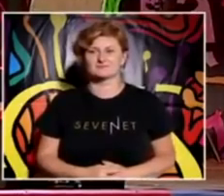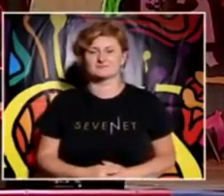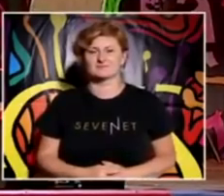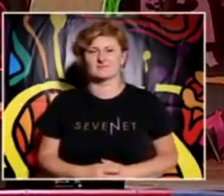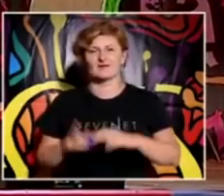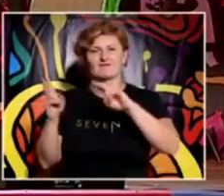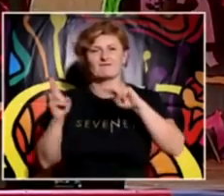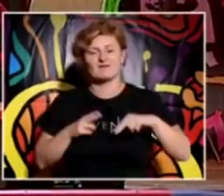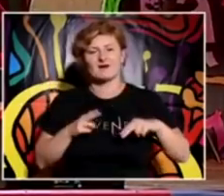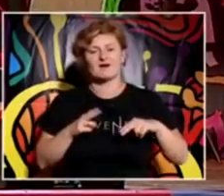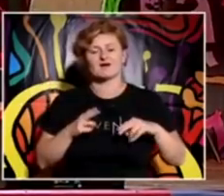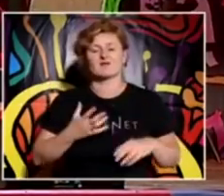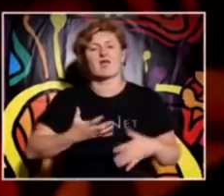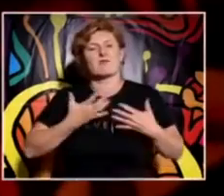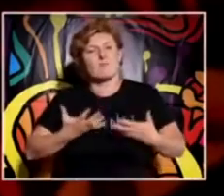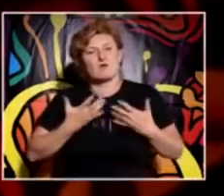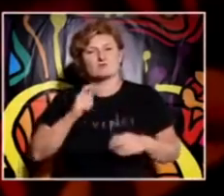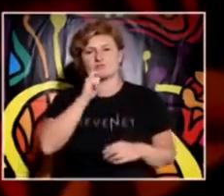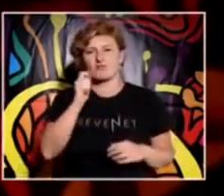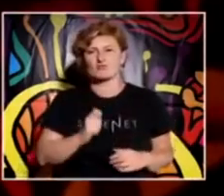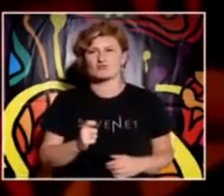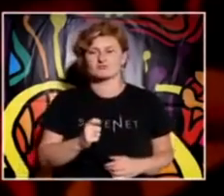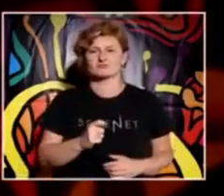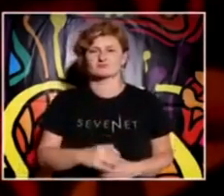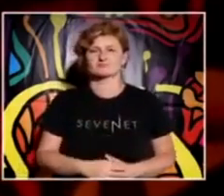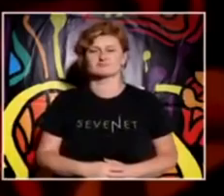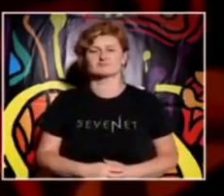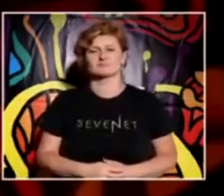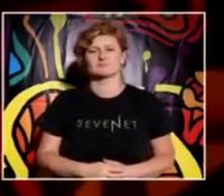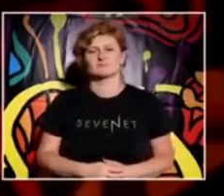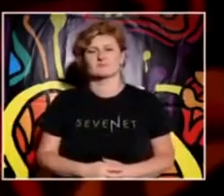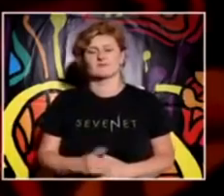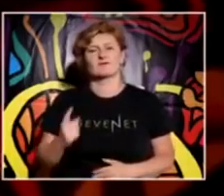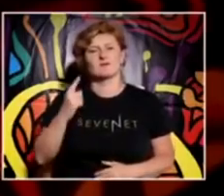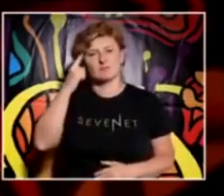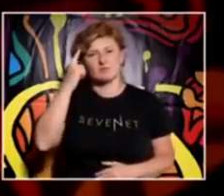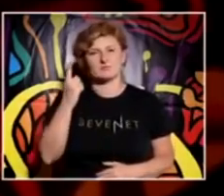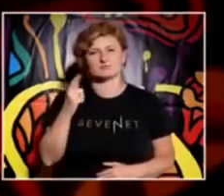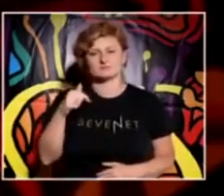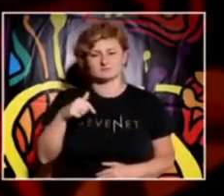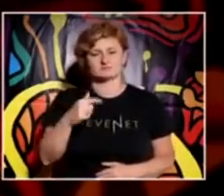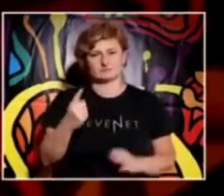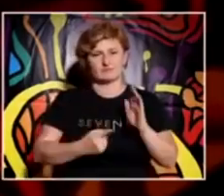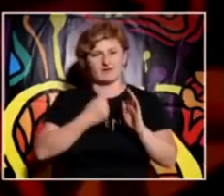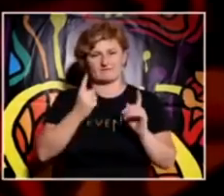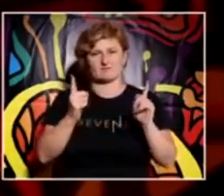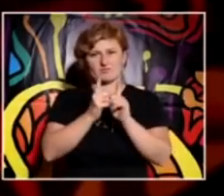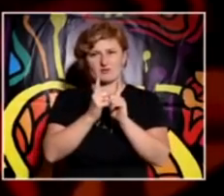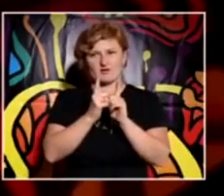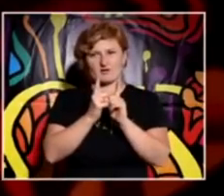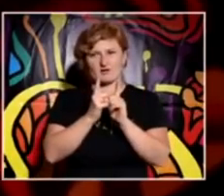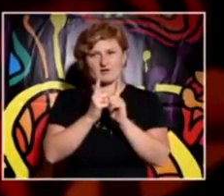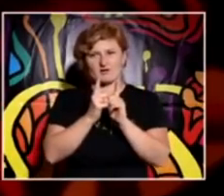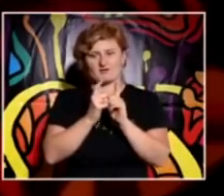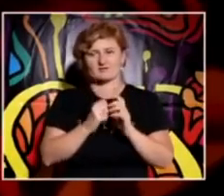Wracając do emocji w czasie podróży, że tak inteligentnie nawiążę, wspominałeś na naszym pierwszym spotkaniu, jeszcze nikt na nas wtedy